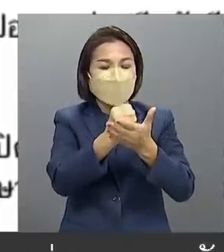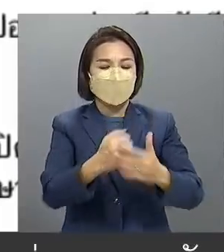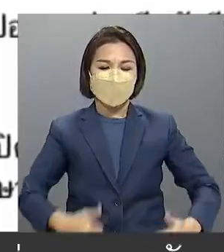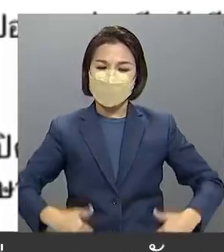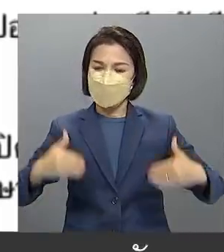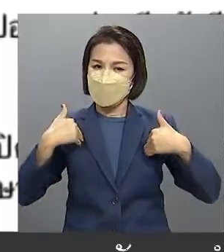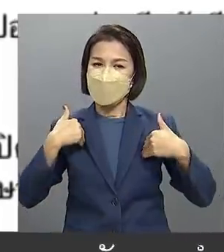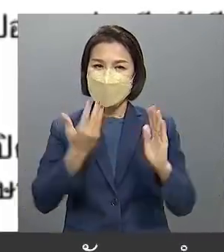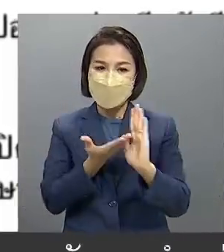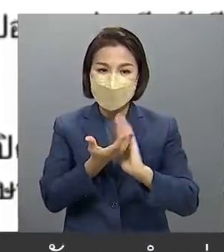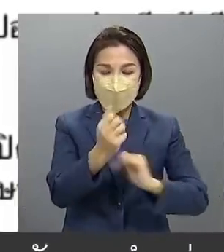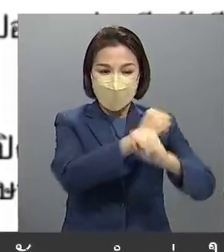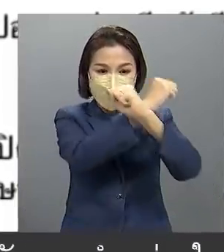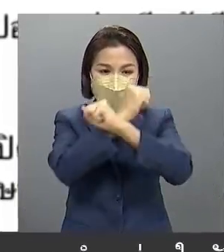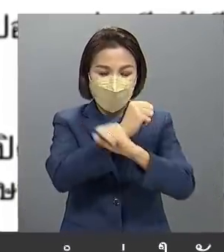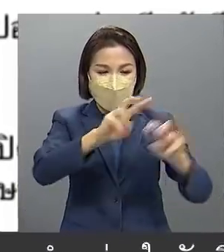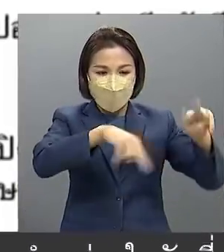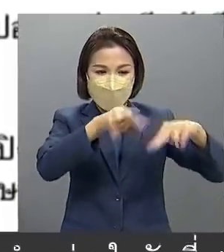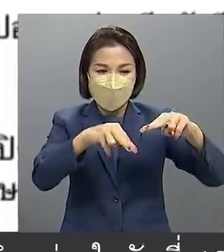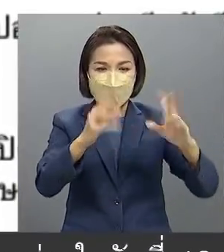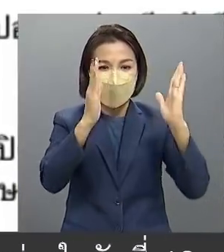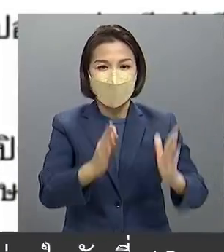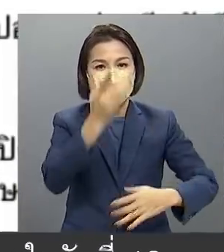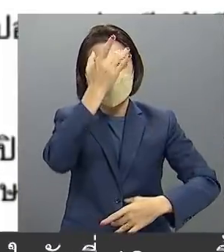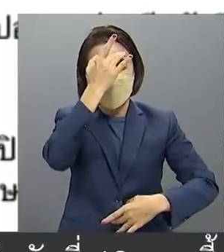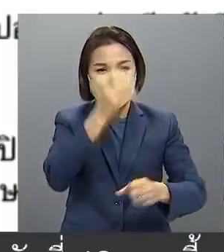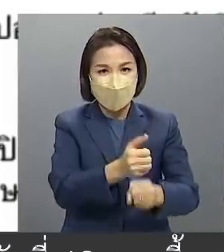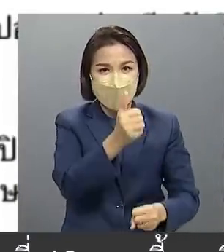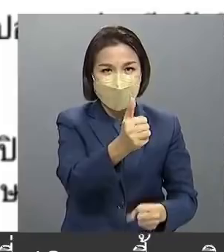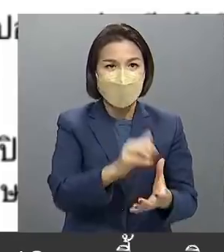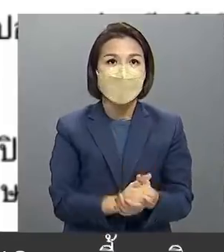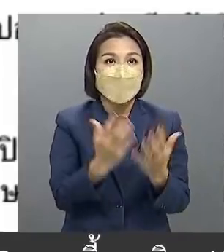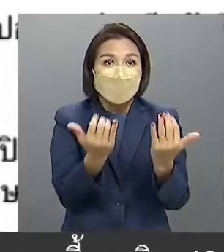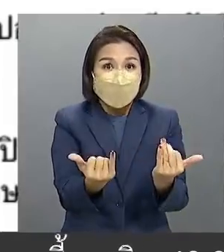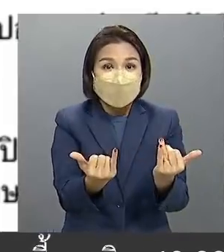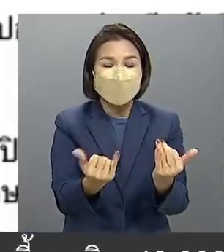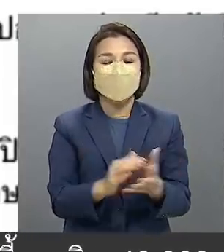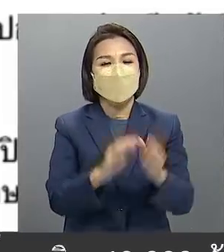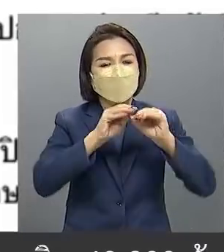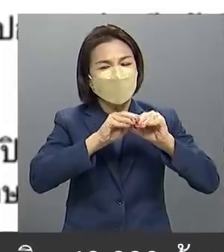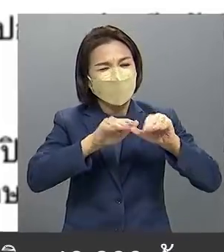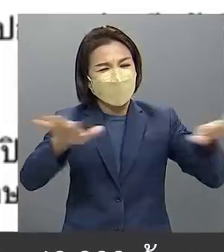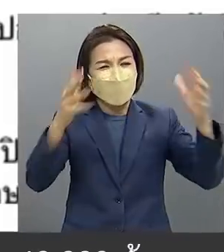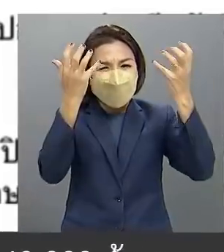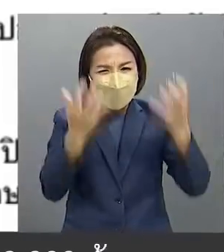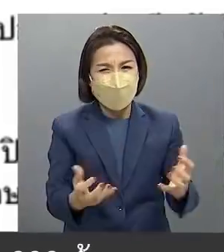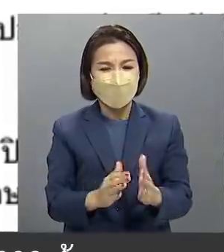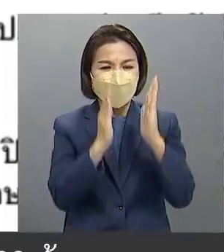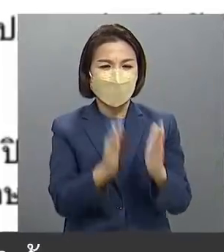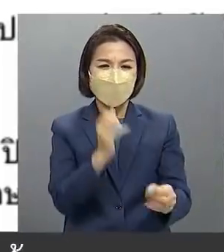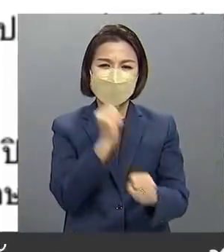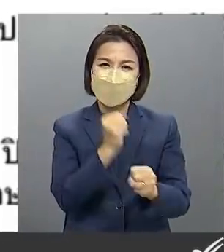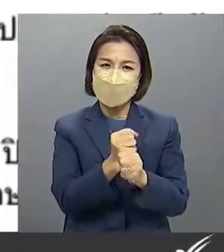องผู้ป่วยได้โดยเฉพาะในสถานการณ์ปัจจุบันที่เชื้อระบาดอย่างรุนแรงวิกฤตจนจำนวนบุคลากรไม่เพียงพออยู่